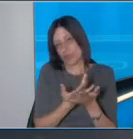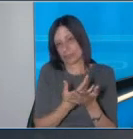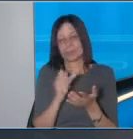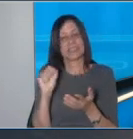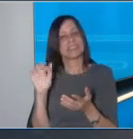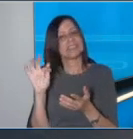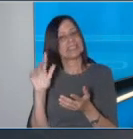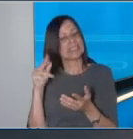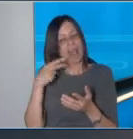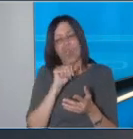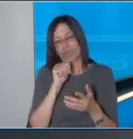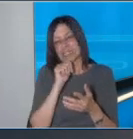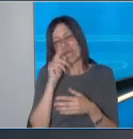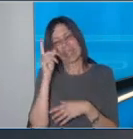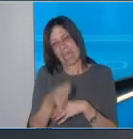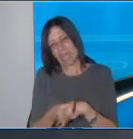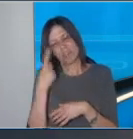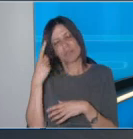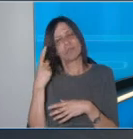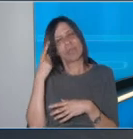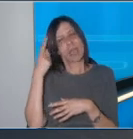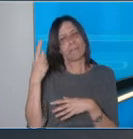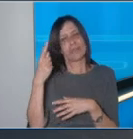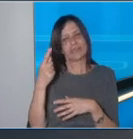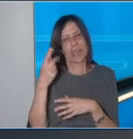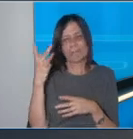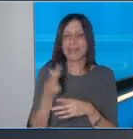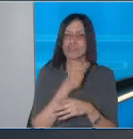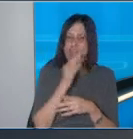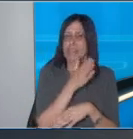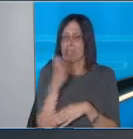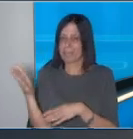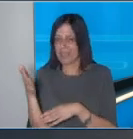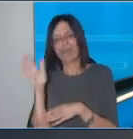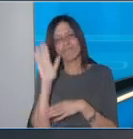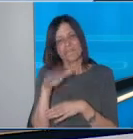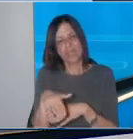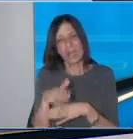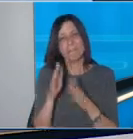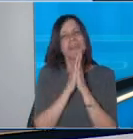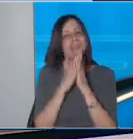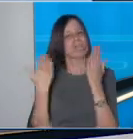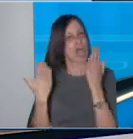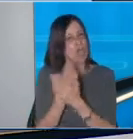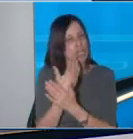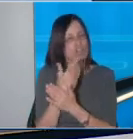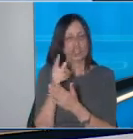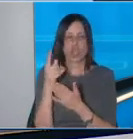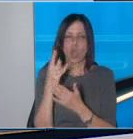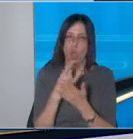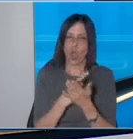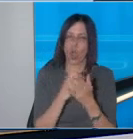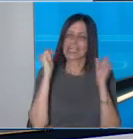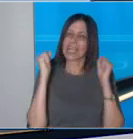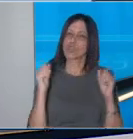רצתה להתחייב, אבל אנחנו יודעים את העמדה המסורתית של ימינה, אגב, יכול להיות שגם של חלק מהחבר'ה בתקווה חדשה. נכון. כך שחוק